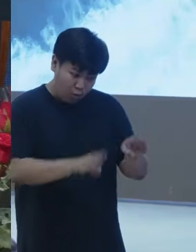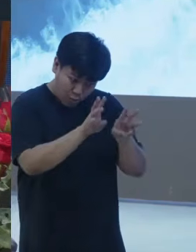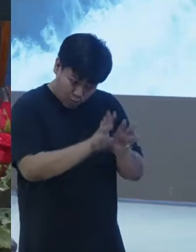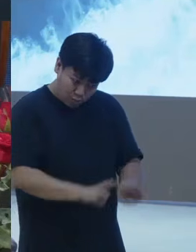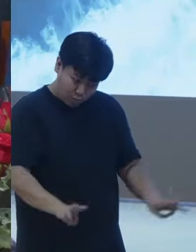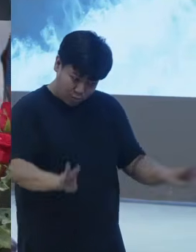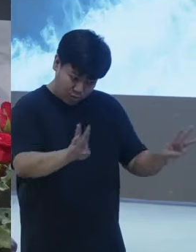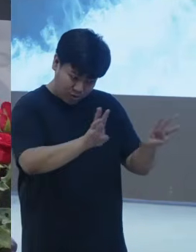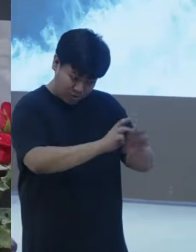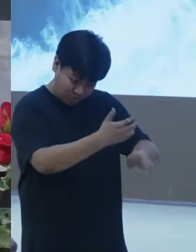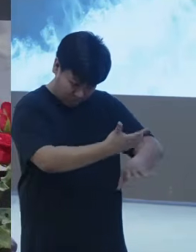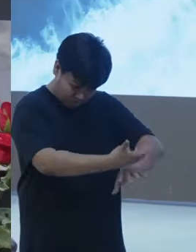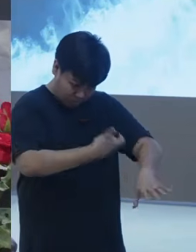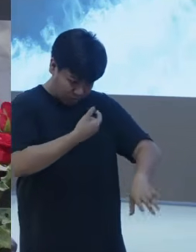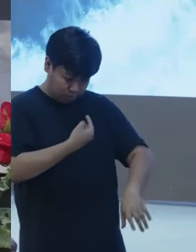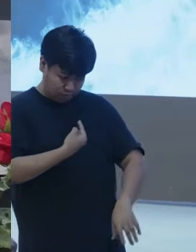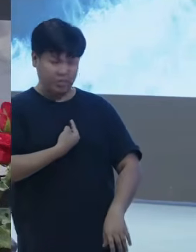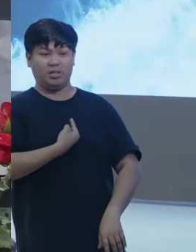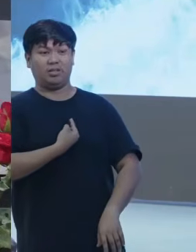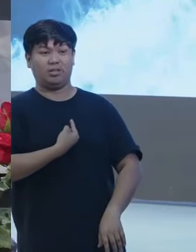Tinuwid niya si Jonah.